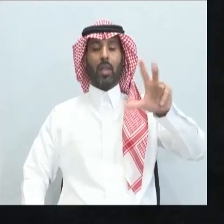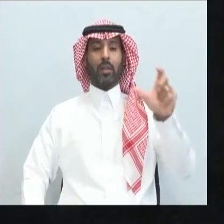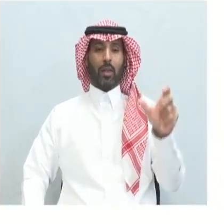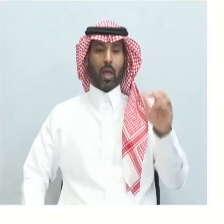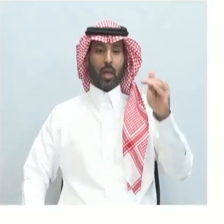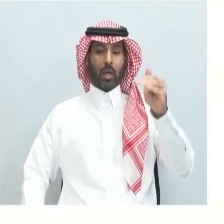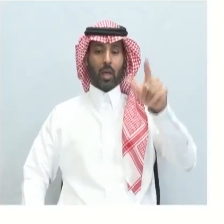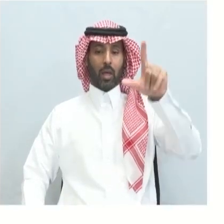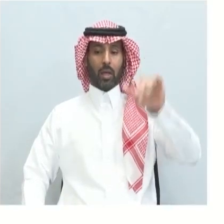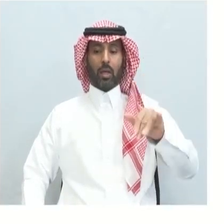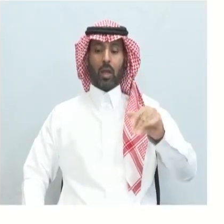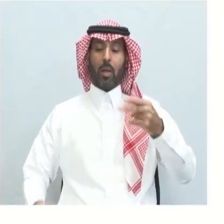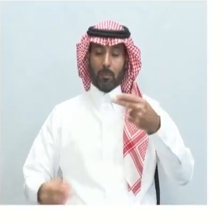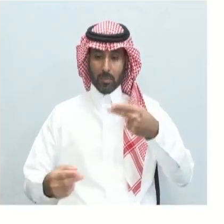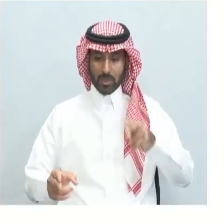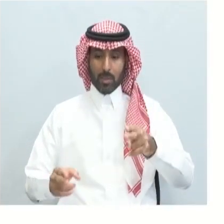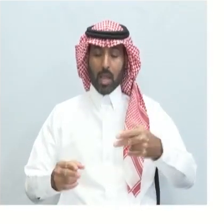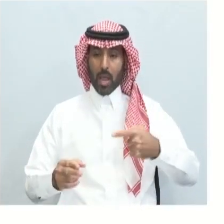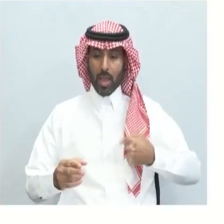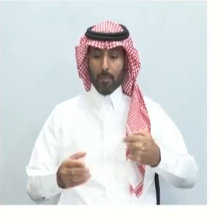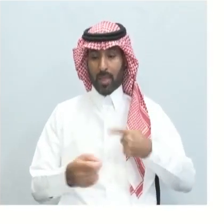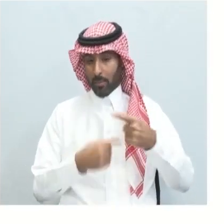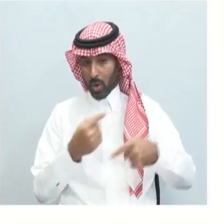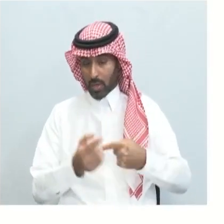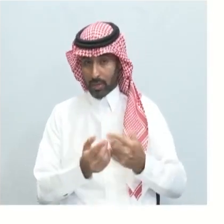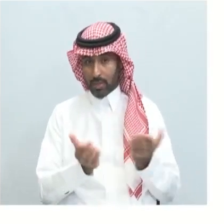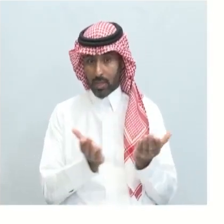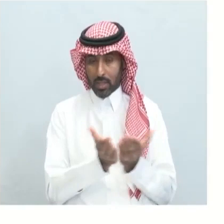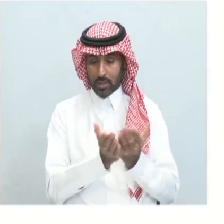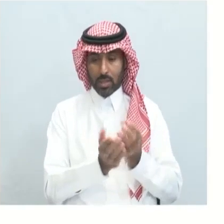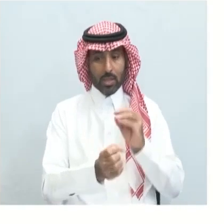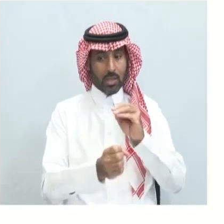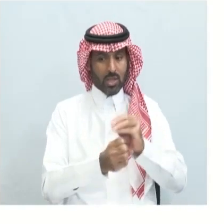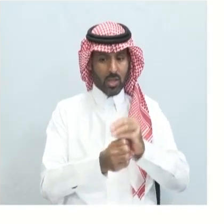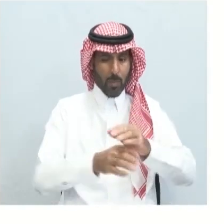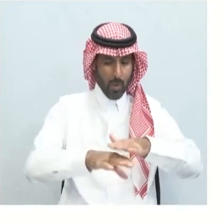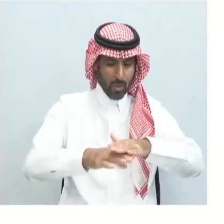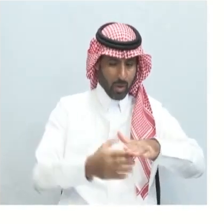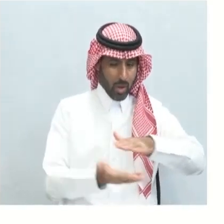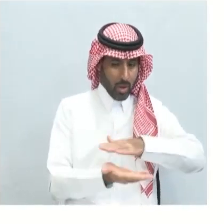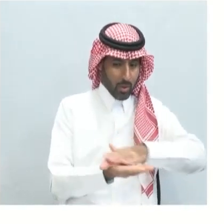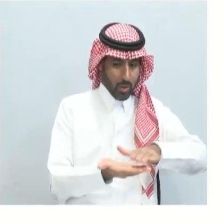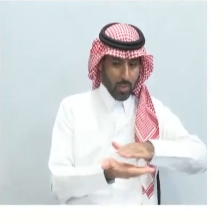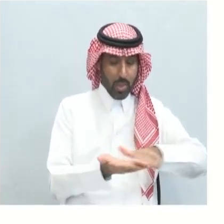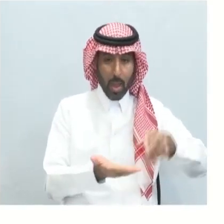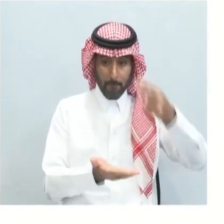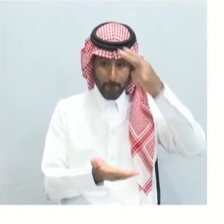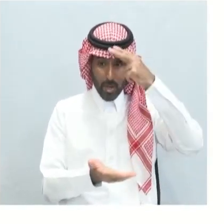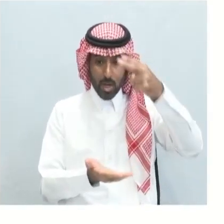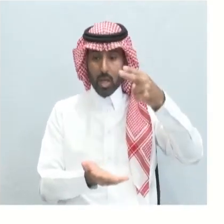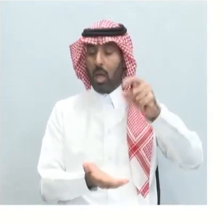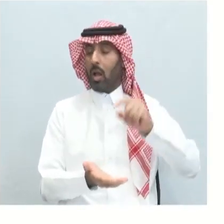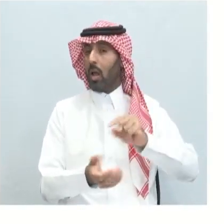السابق بسم الله وعلى بركه الله في الدرس السابق جيولوجيه المملكه العربيه السعوديه تطرقنا الى